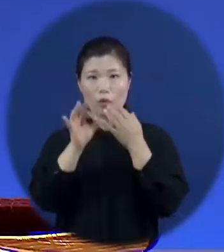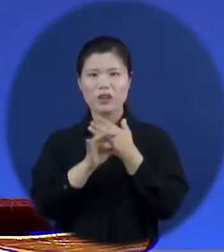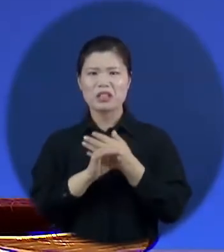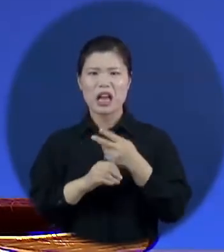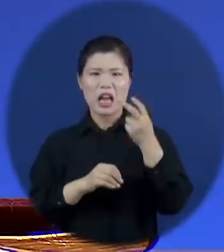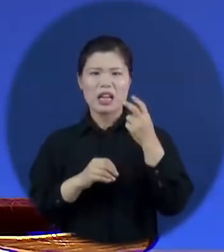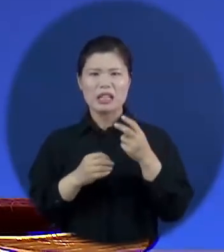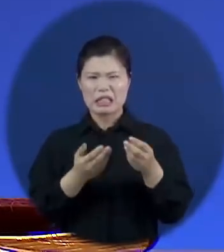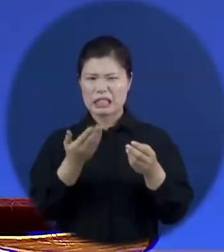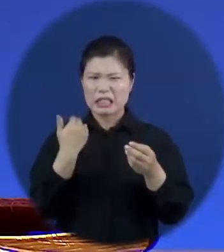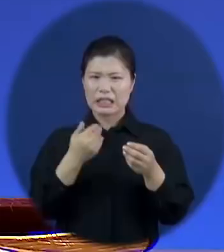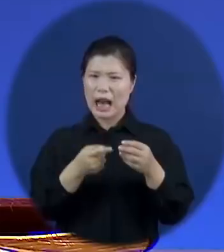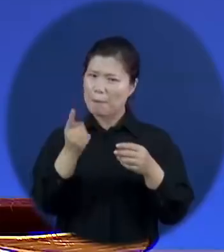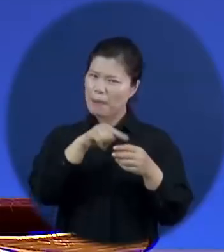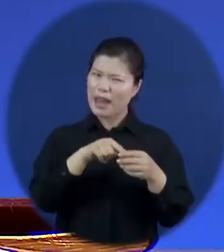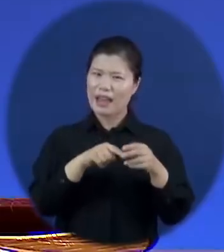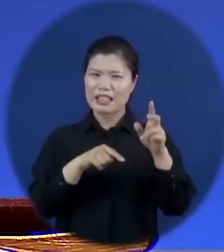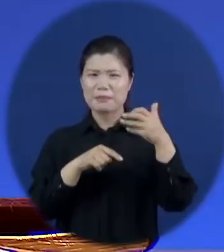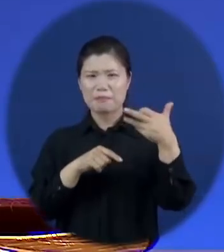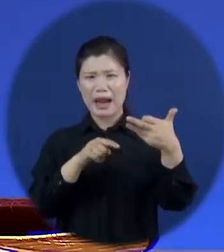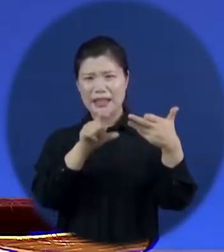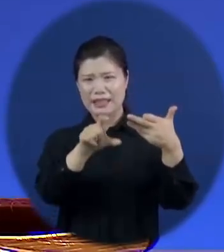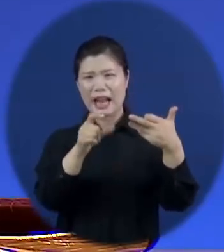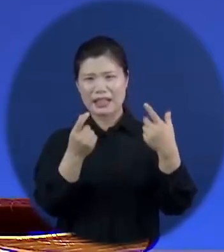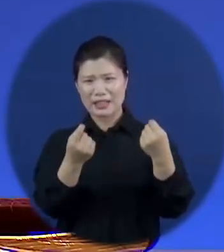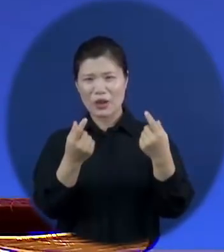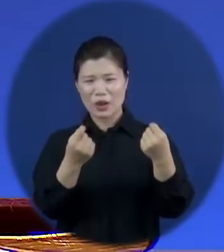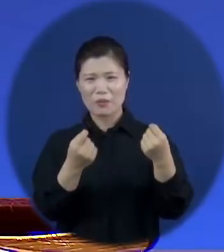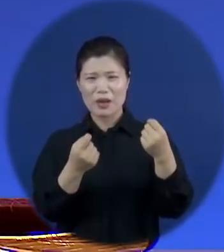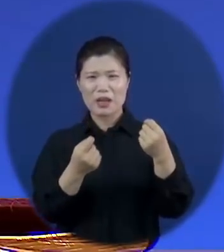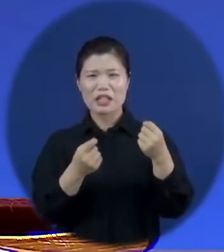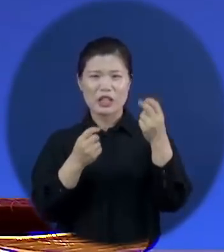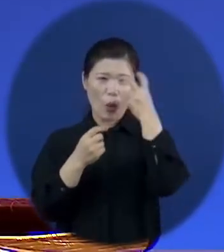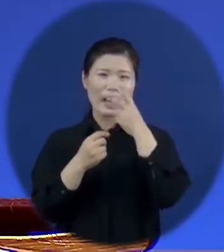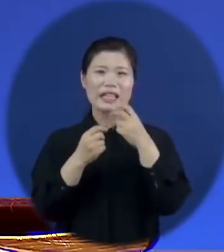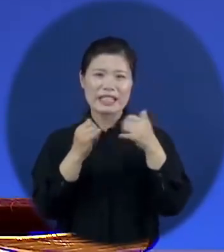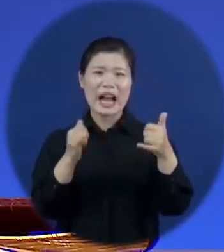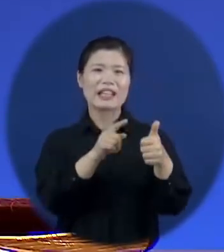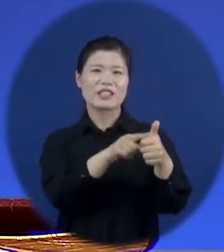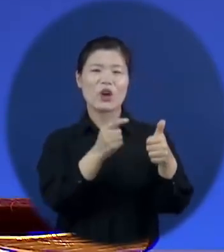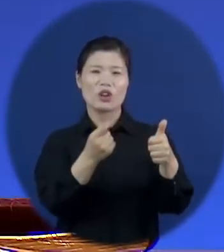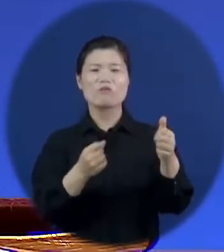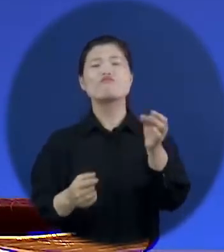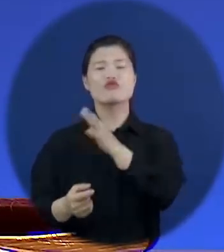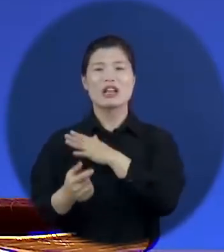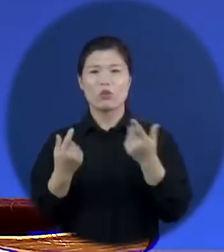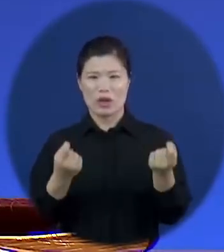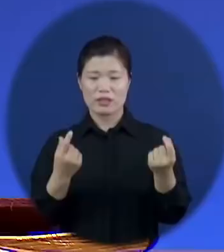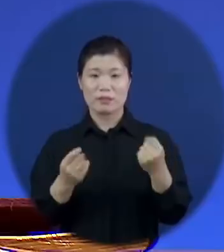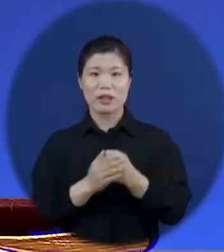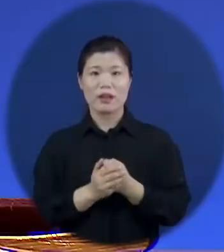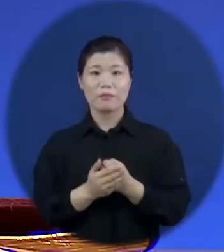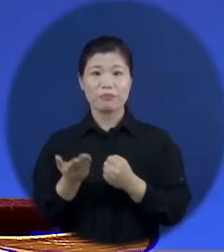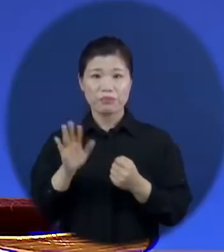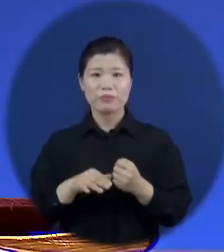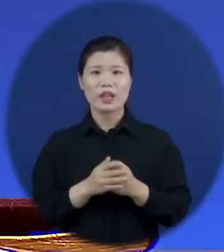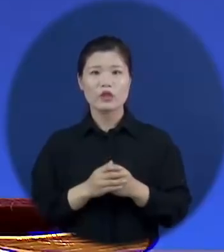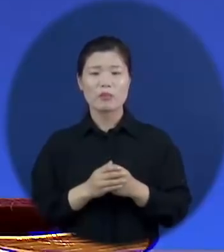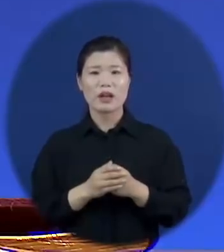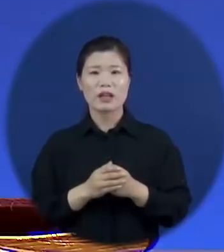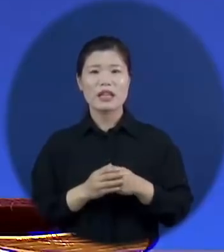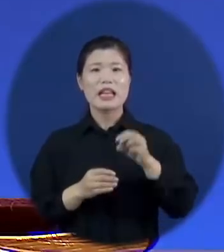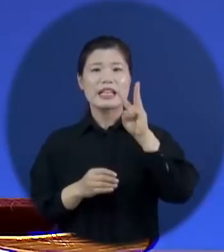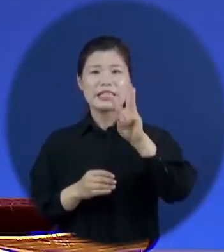언급한 관리처럼 삭개오도 부자였습니다. 당시 이스라엘에는 세 곳의